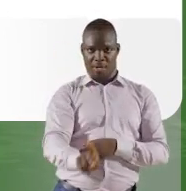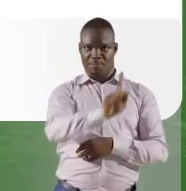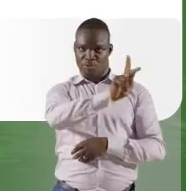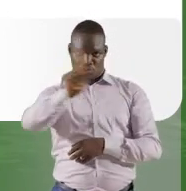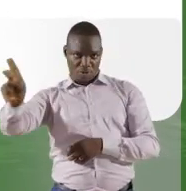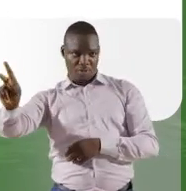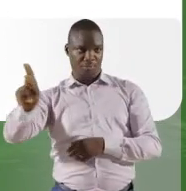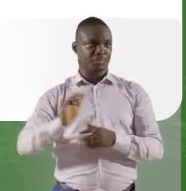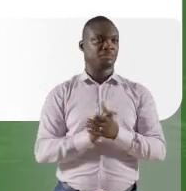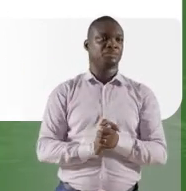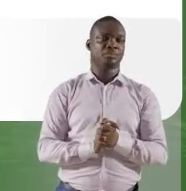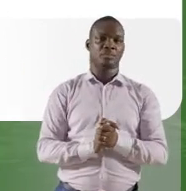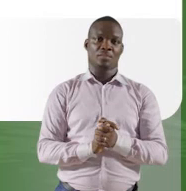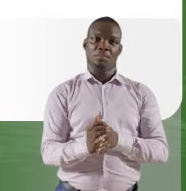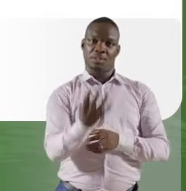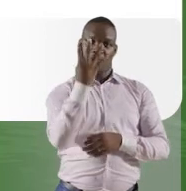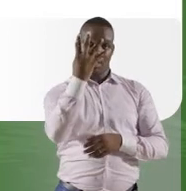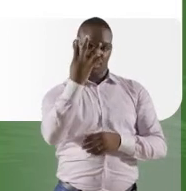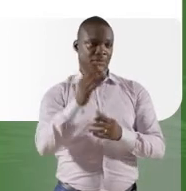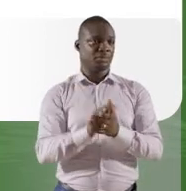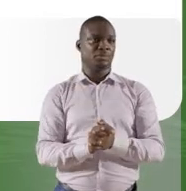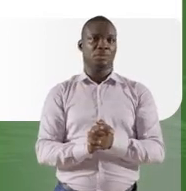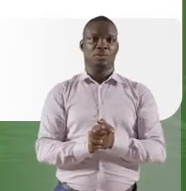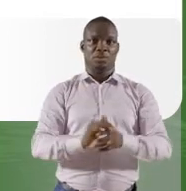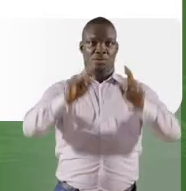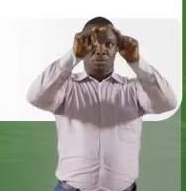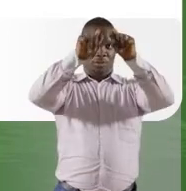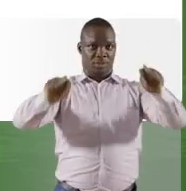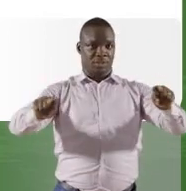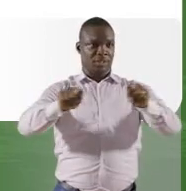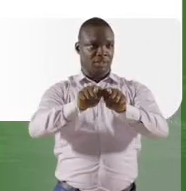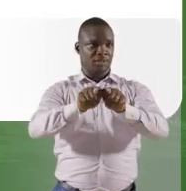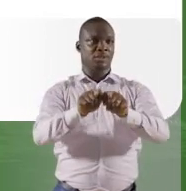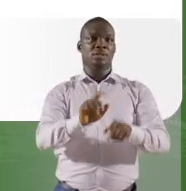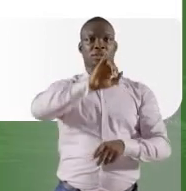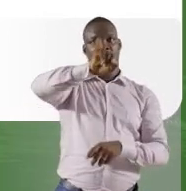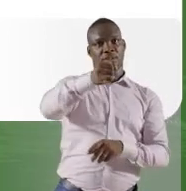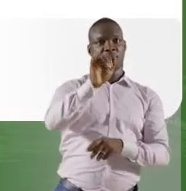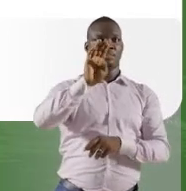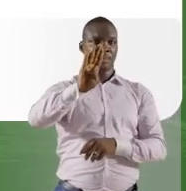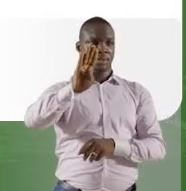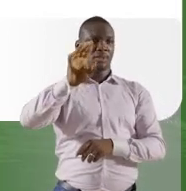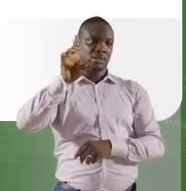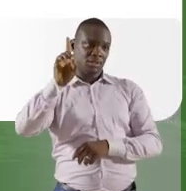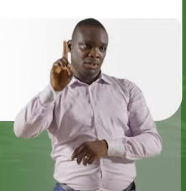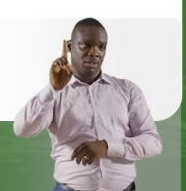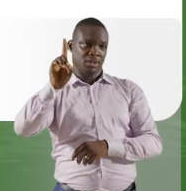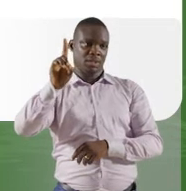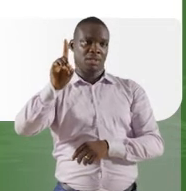perpendiculaires. Petit 4, le triangle JBD